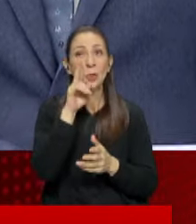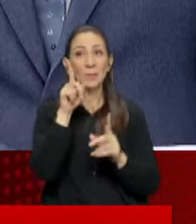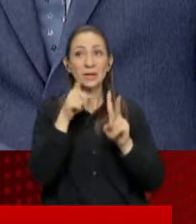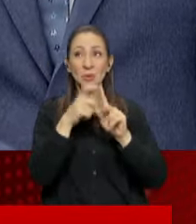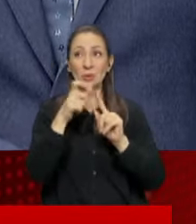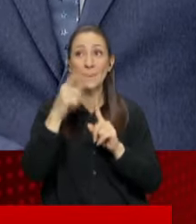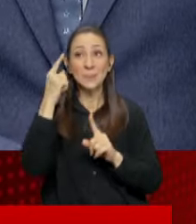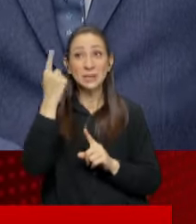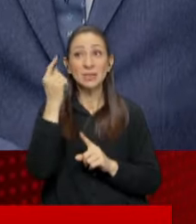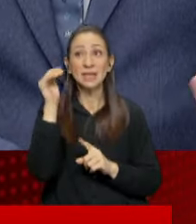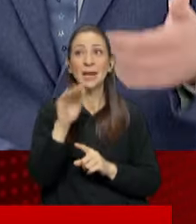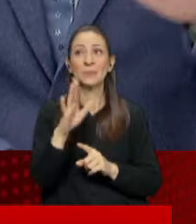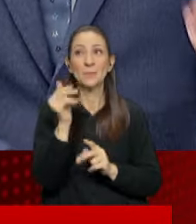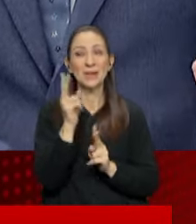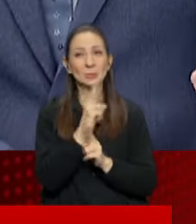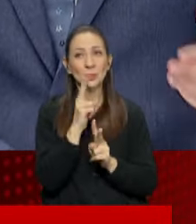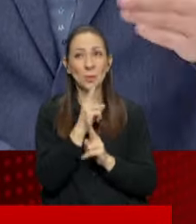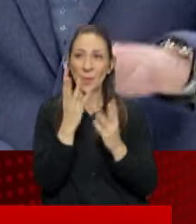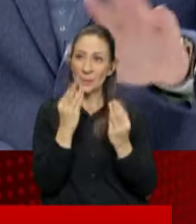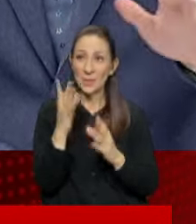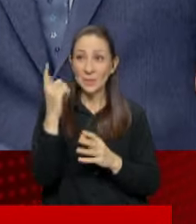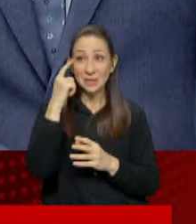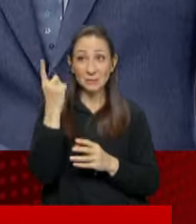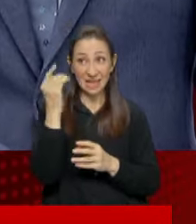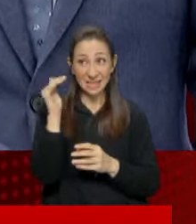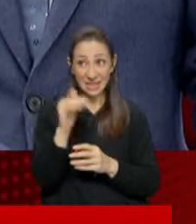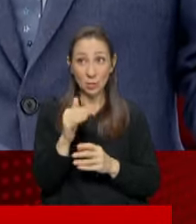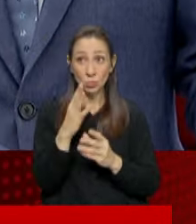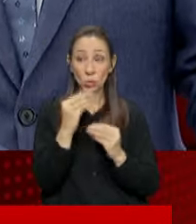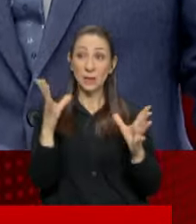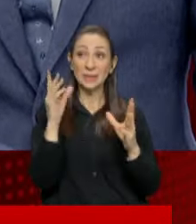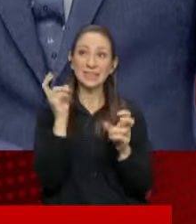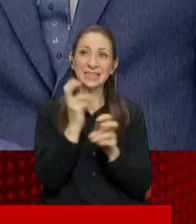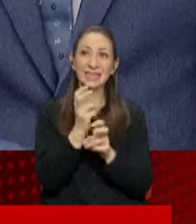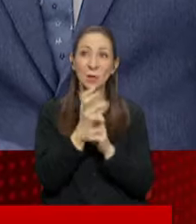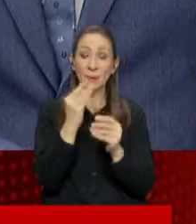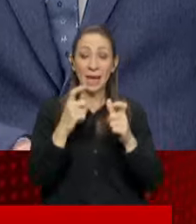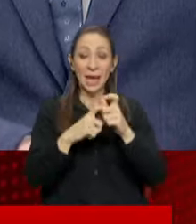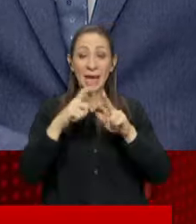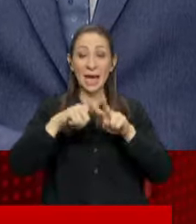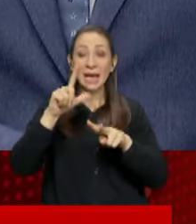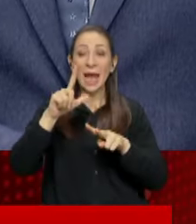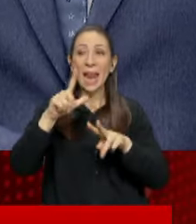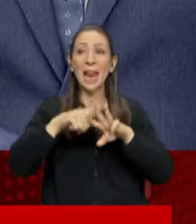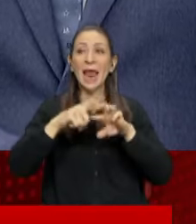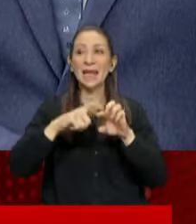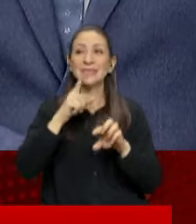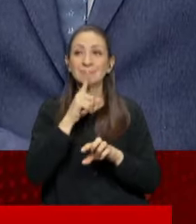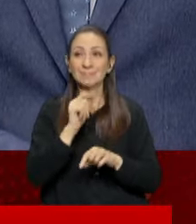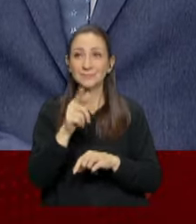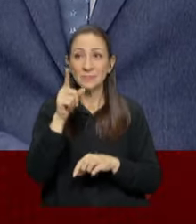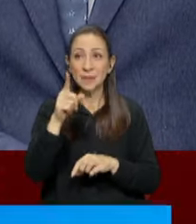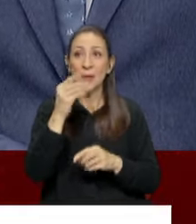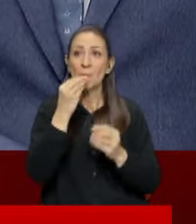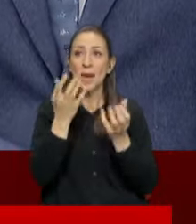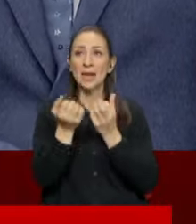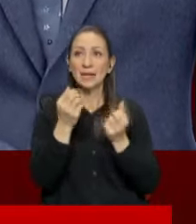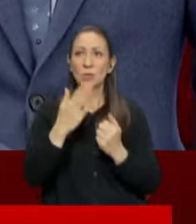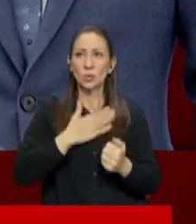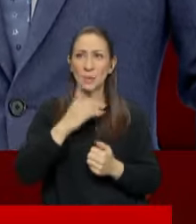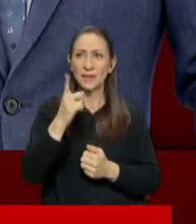bir şey gelmediği için biraz gülümsetebilir. Başına bir şey gelse büyük bir felaket olabilirdi. Galler'den gelecek bir görüntü. Galler'de bir marketin